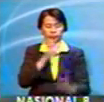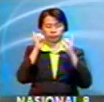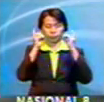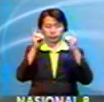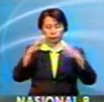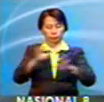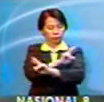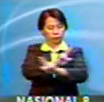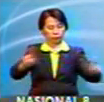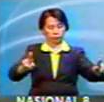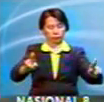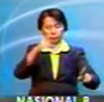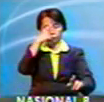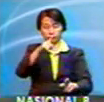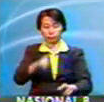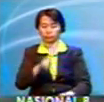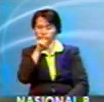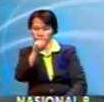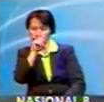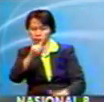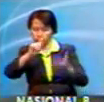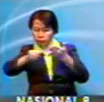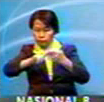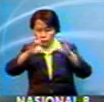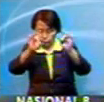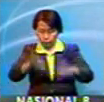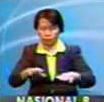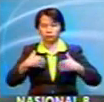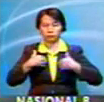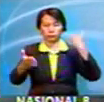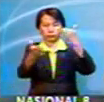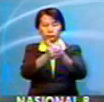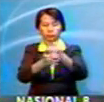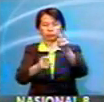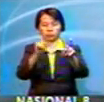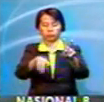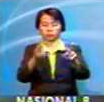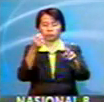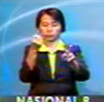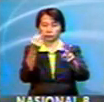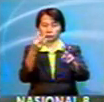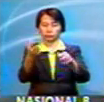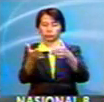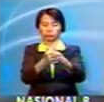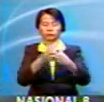telah membuat persiapan rapi bagi memastikan peperiksaan yang berlangsung sehingga 2 Disember ini berjalan